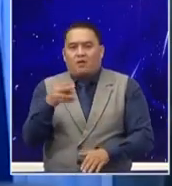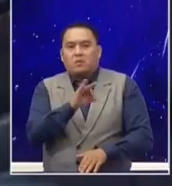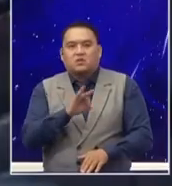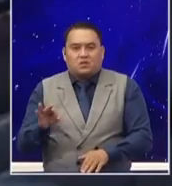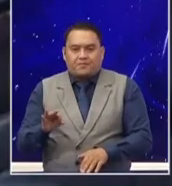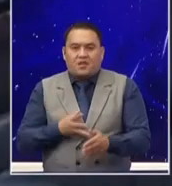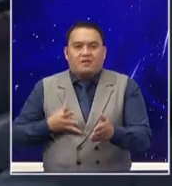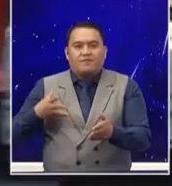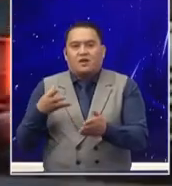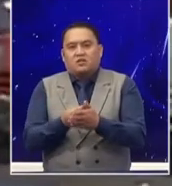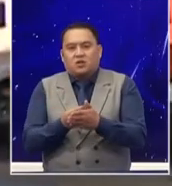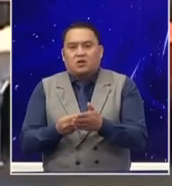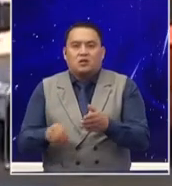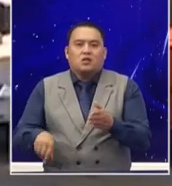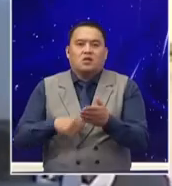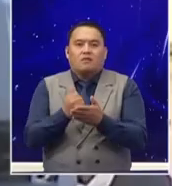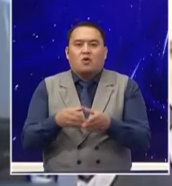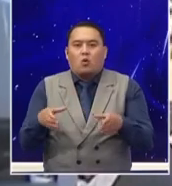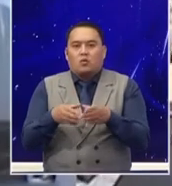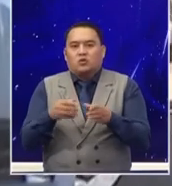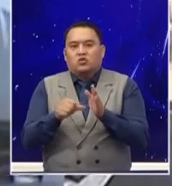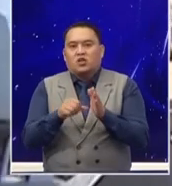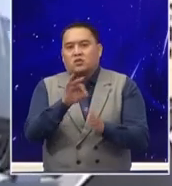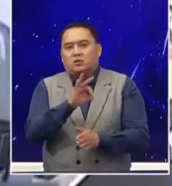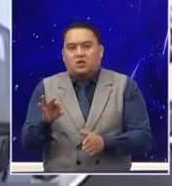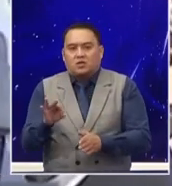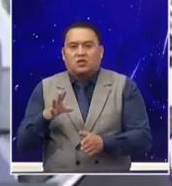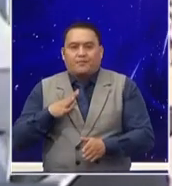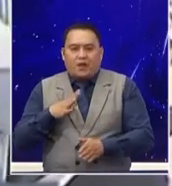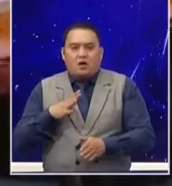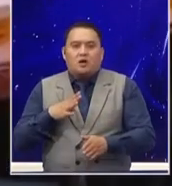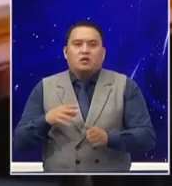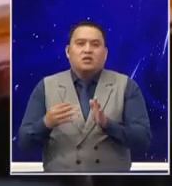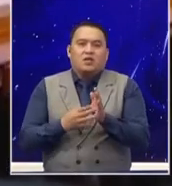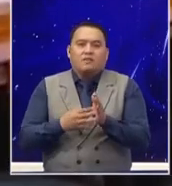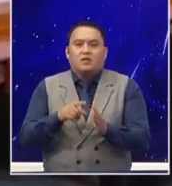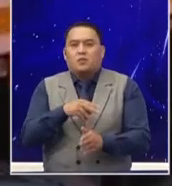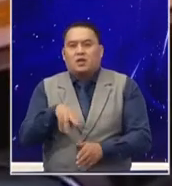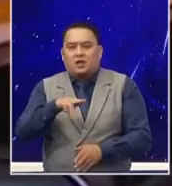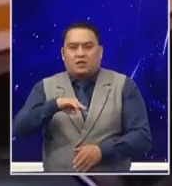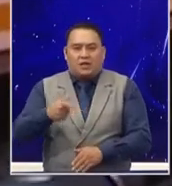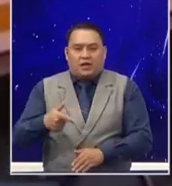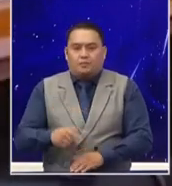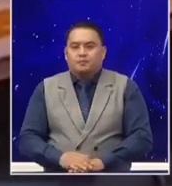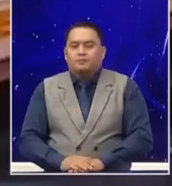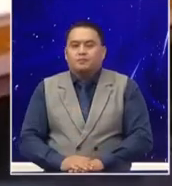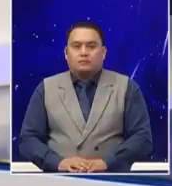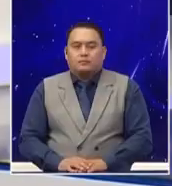52%, а инвестиции в основной капитал выросли более чем в 6,5 раз и достигли порядка 9,5 миллиардов